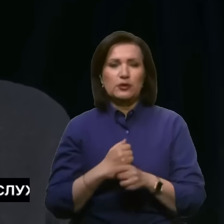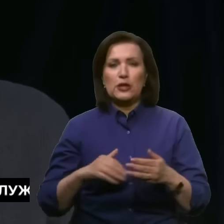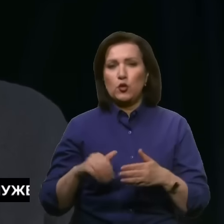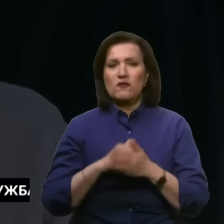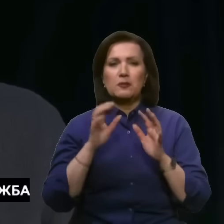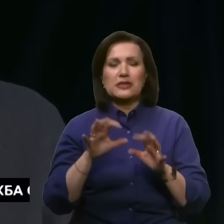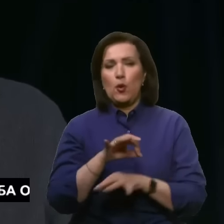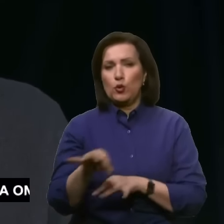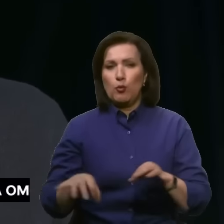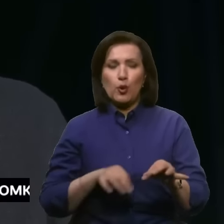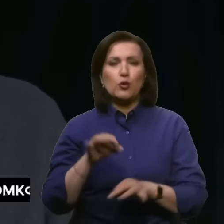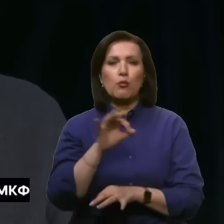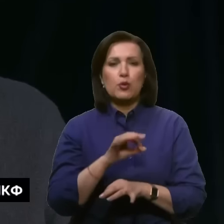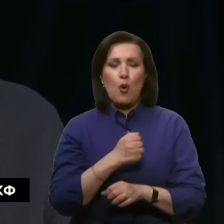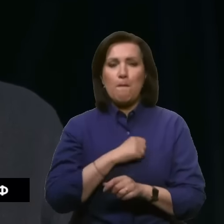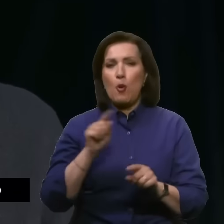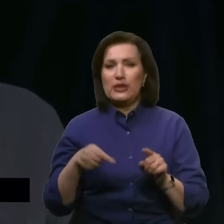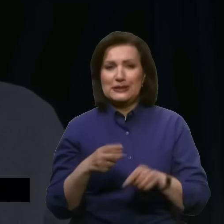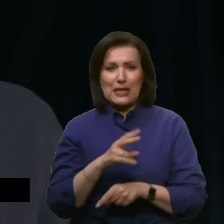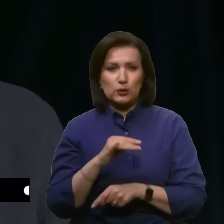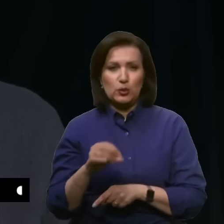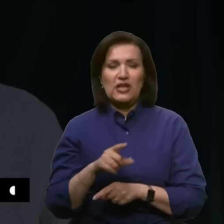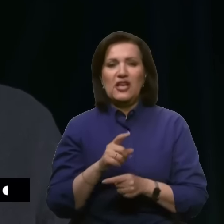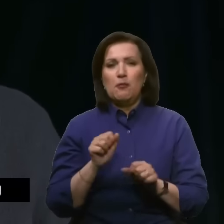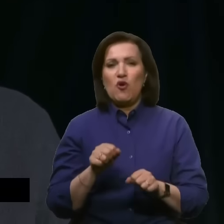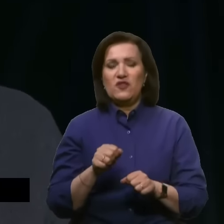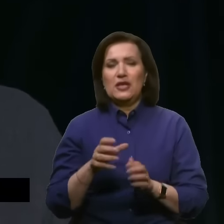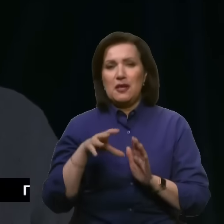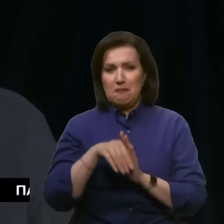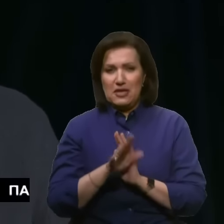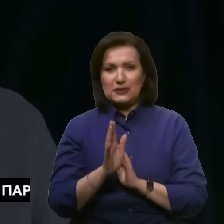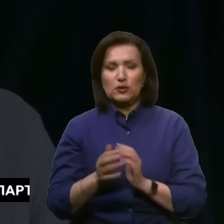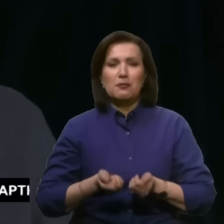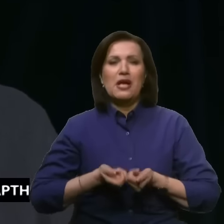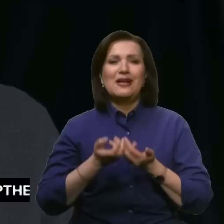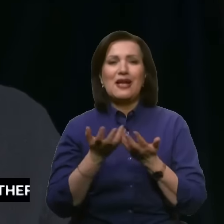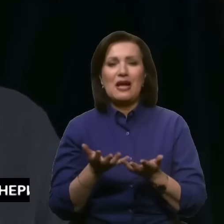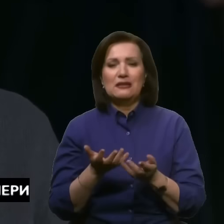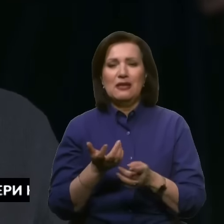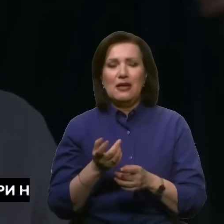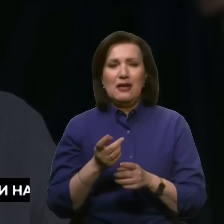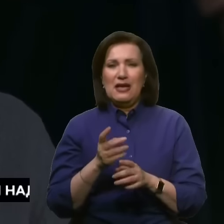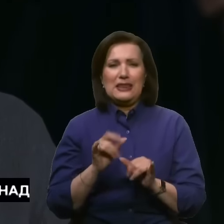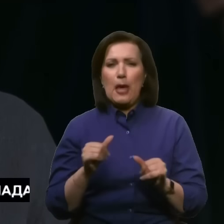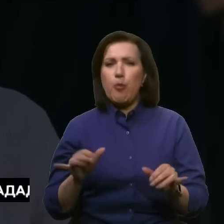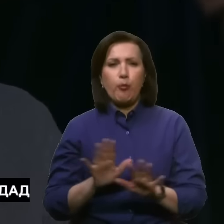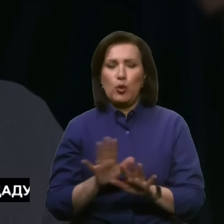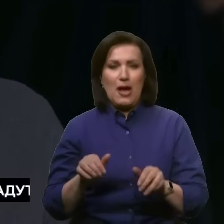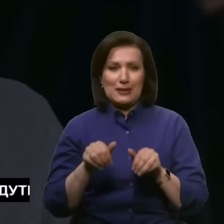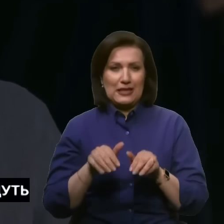новим законопроєктом про мобілізацію, і він, ймовірно, міститиме ряд доволі непопулярних